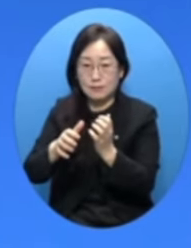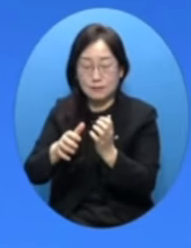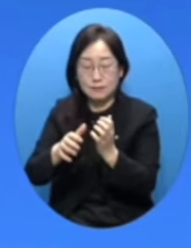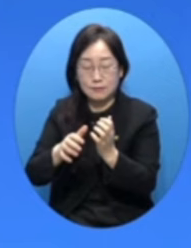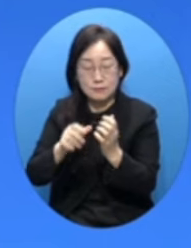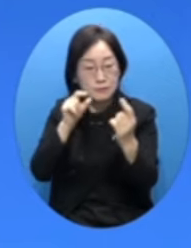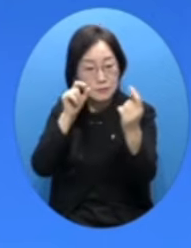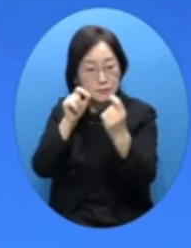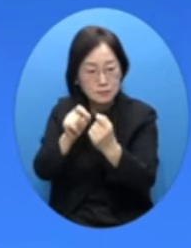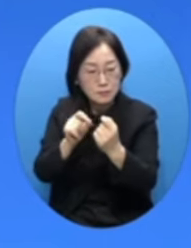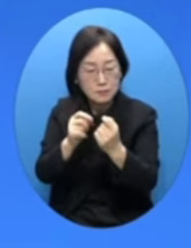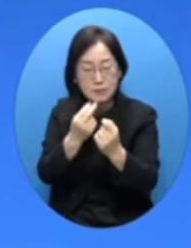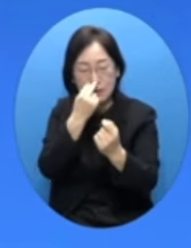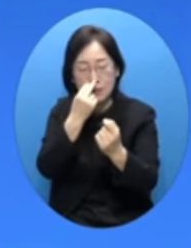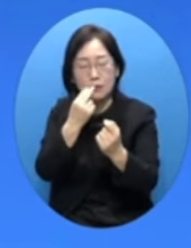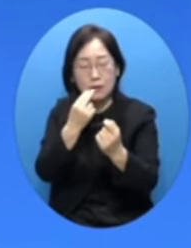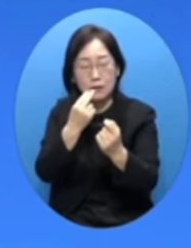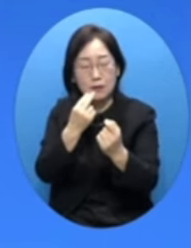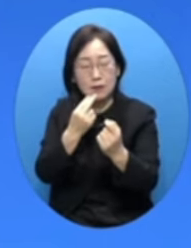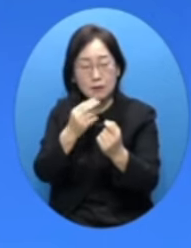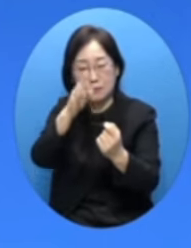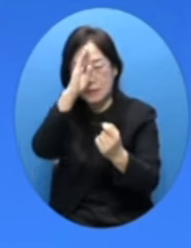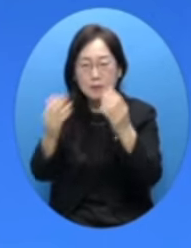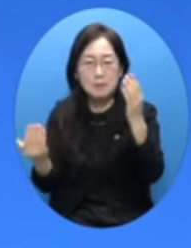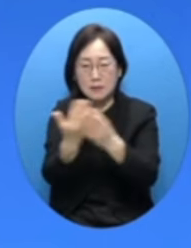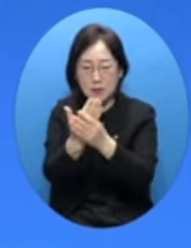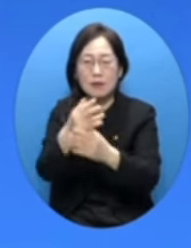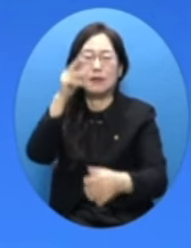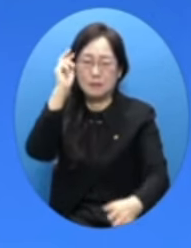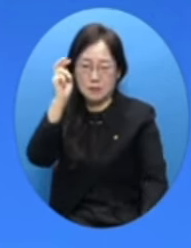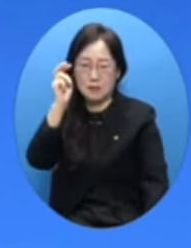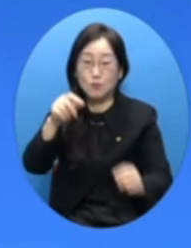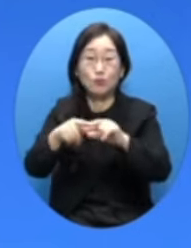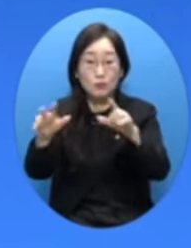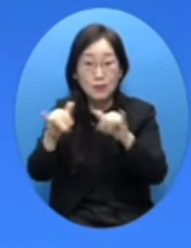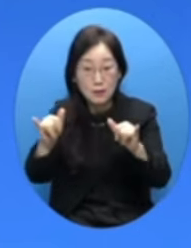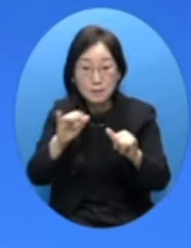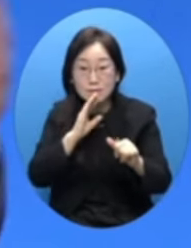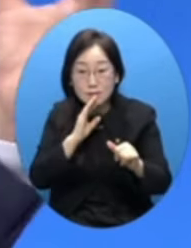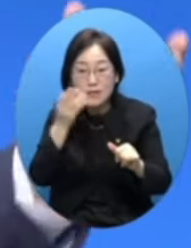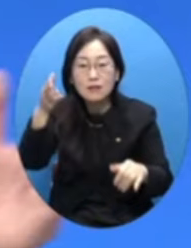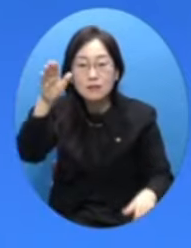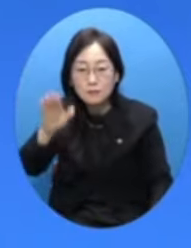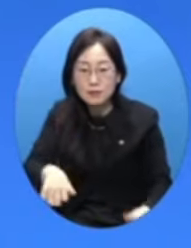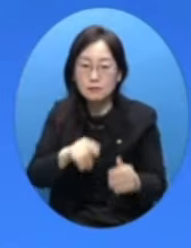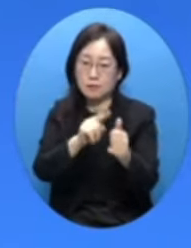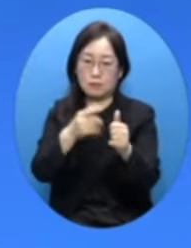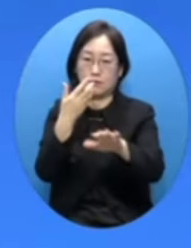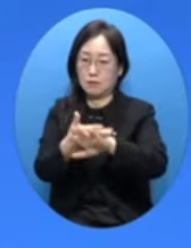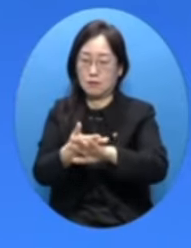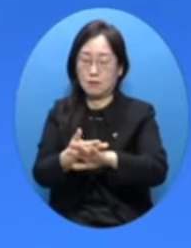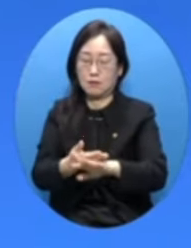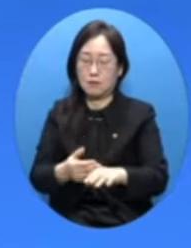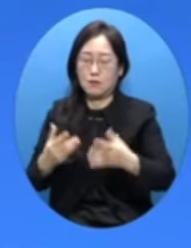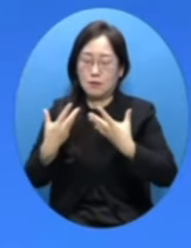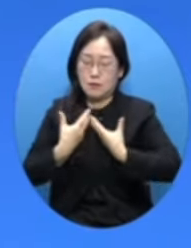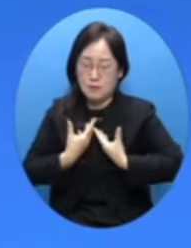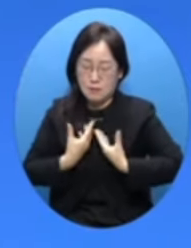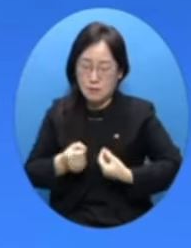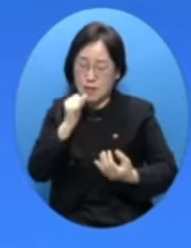돼서 스스로 병 들어갖고 죽고 말았을 것입니다. 그러나 요셉은 그 절망의